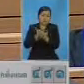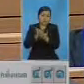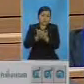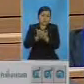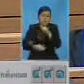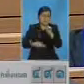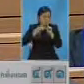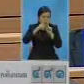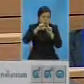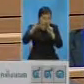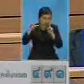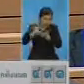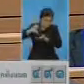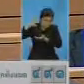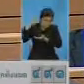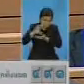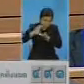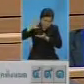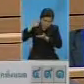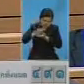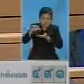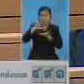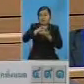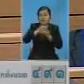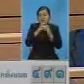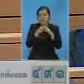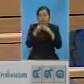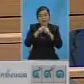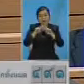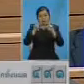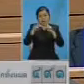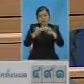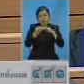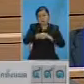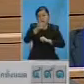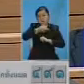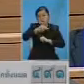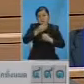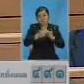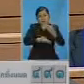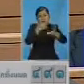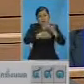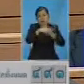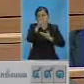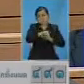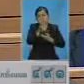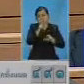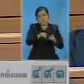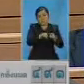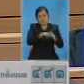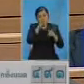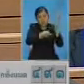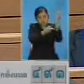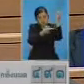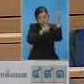หมื่นล้านไปแก้ไขปัญหาแล้วไม่ได้กระเตื้องขึ้นเลยครับราคายางพาราวันนี้จะขออนุมัติอี